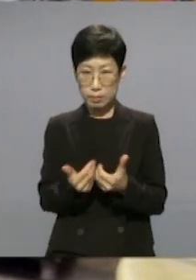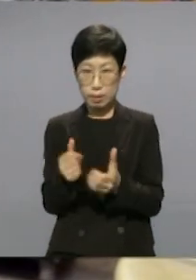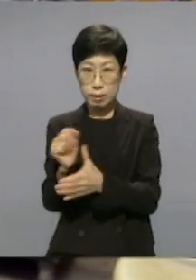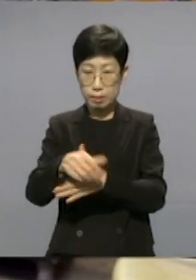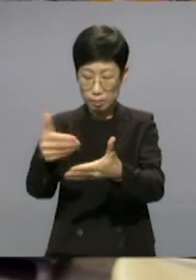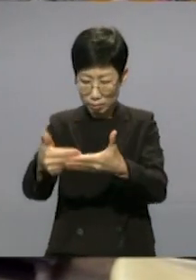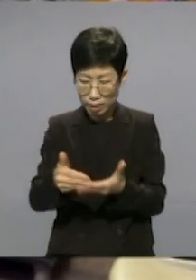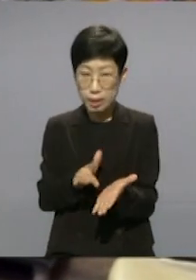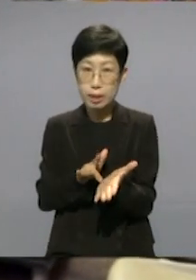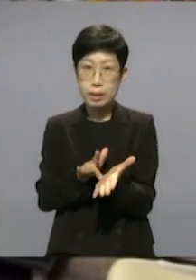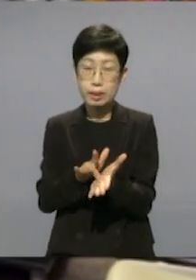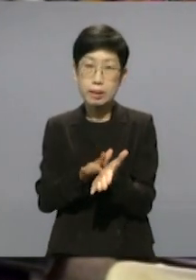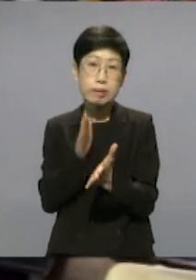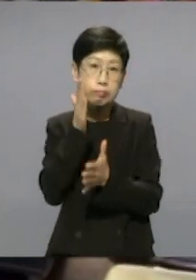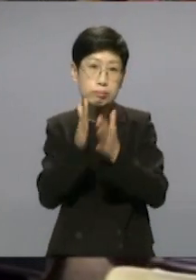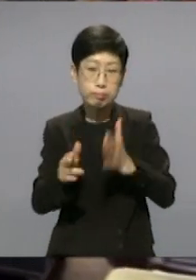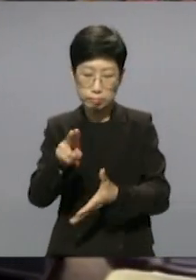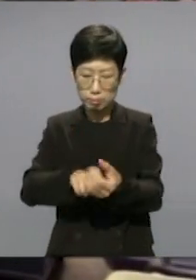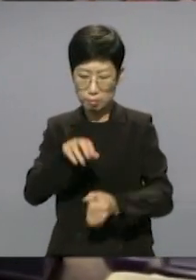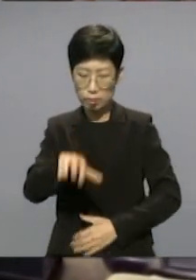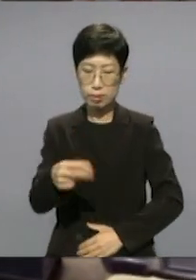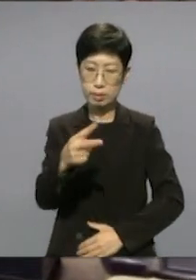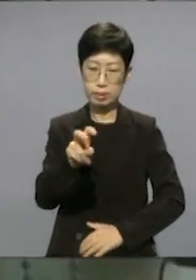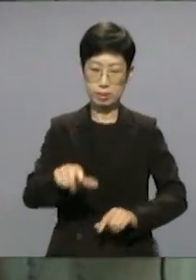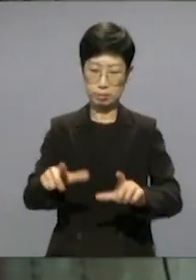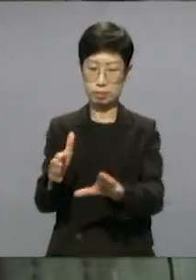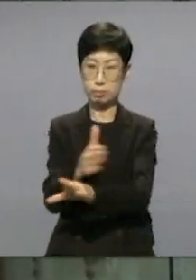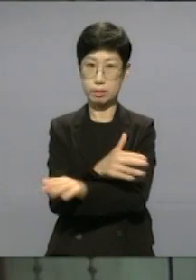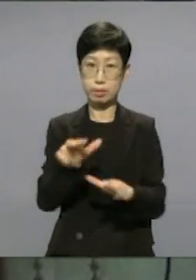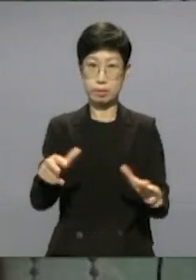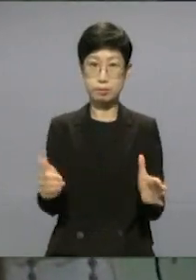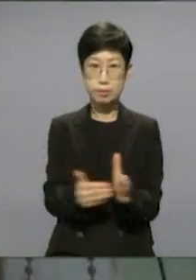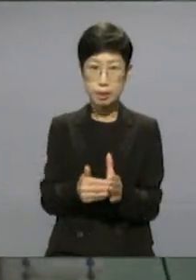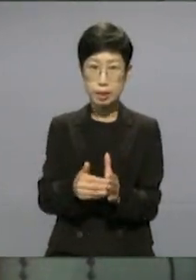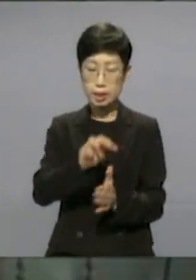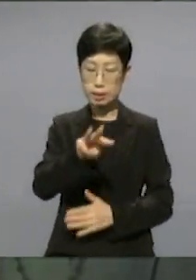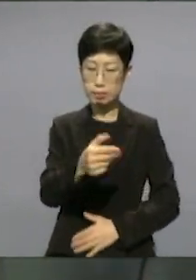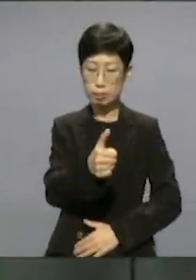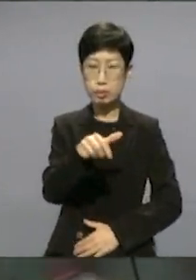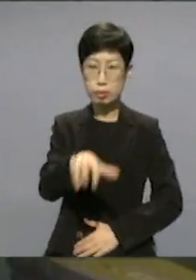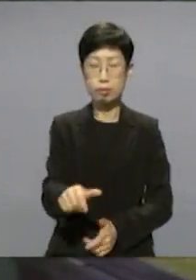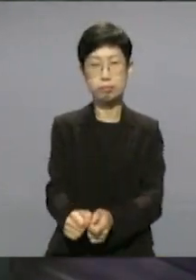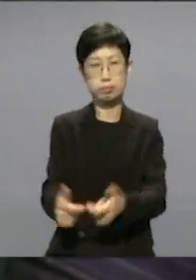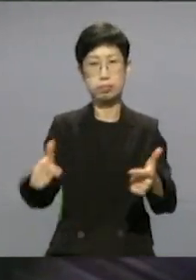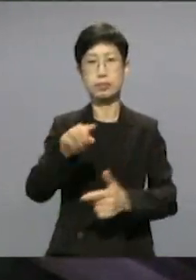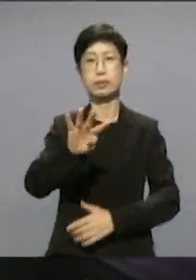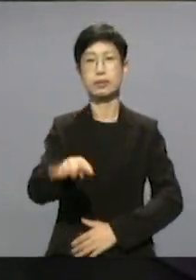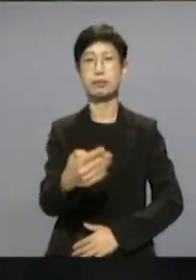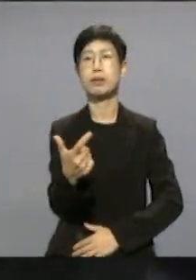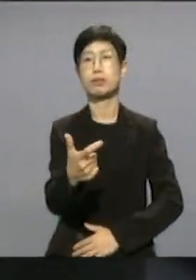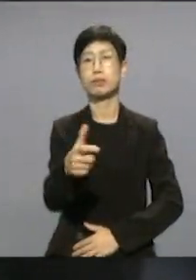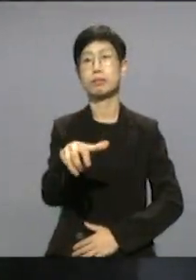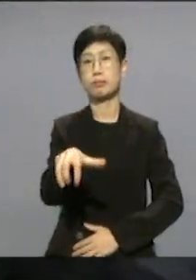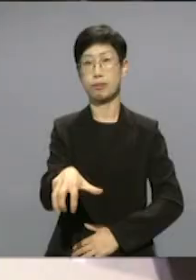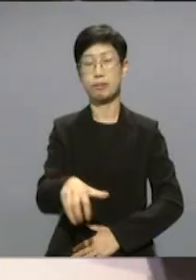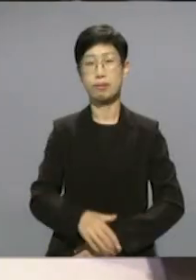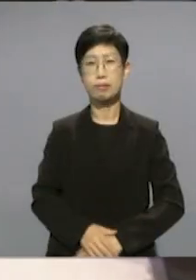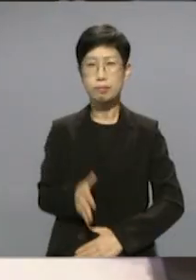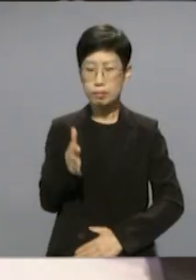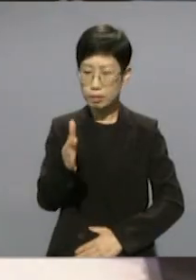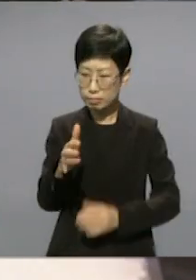허가받은 약초 판매점은 2020년부터 현재까지 350개에서 460개로 늘어났습니다 전문가들은